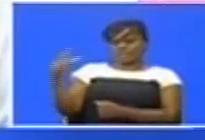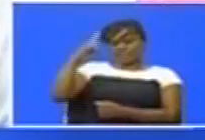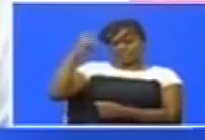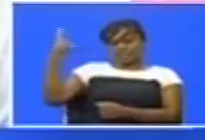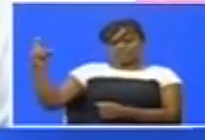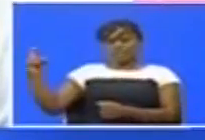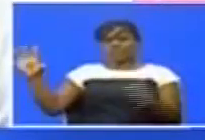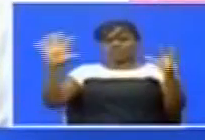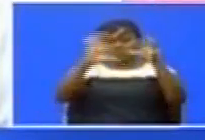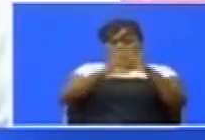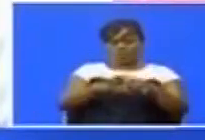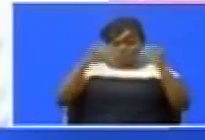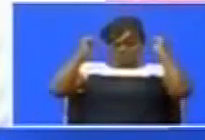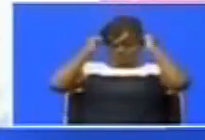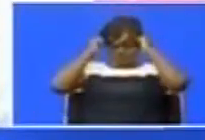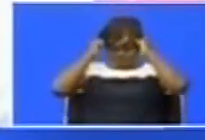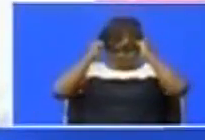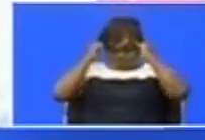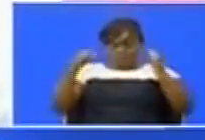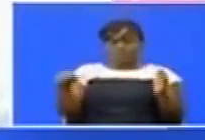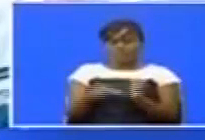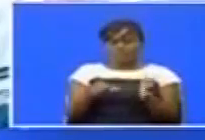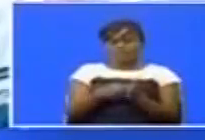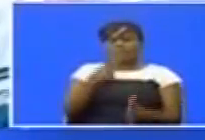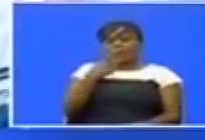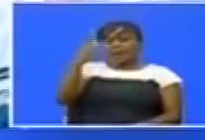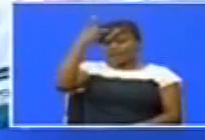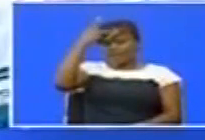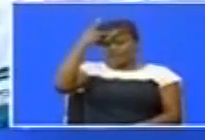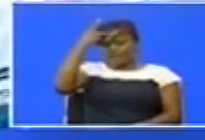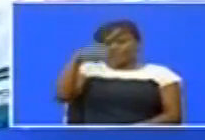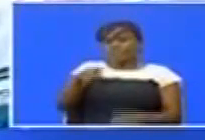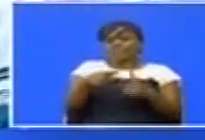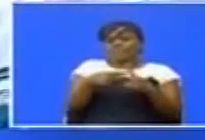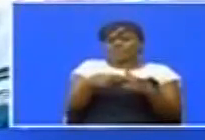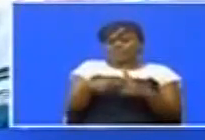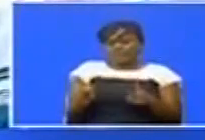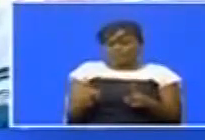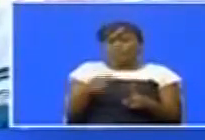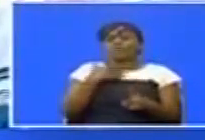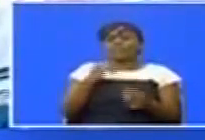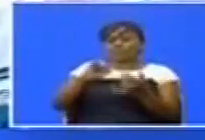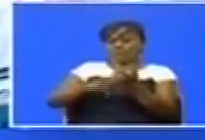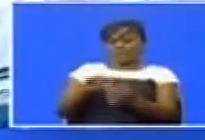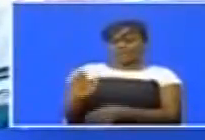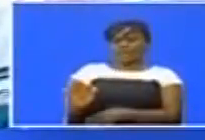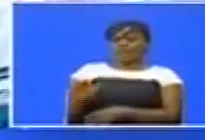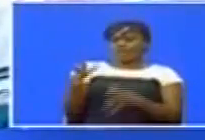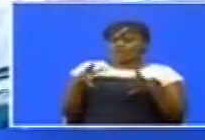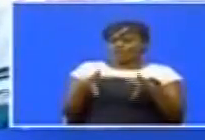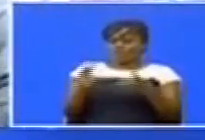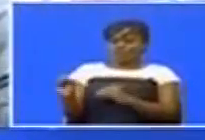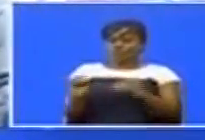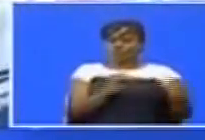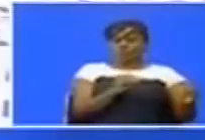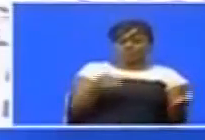na taasisi za kutoa mafunzo zilikatizwa pale ambapo wazazi wake waliamua kuwa alishe mifugo na baadaye yake kumuoza. Na hapo akalazimika kuhamia